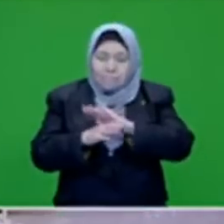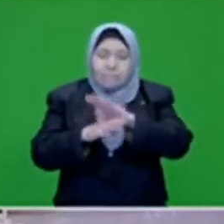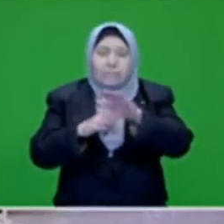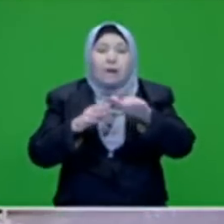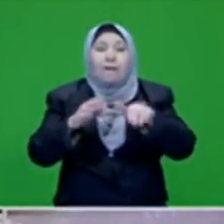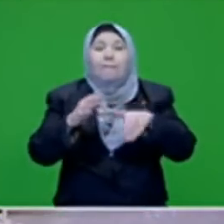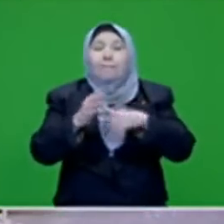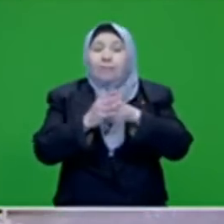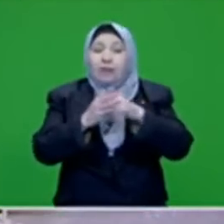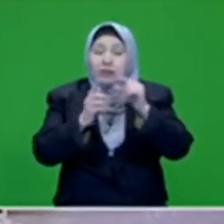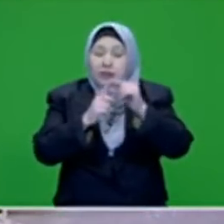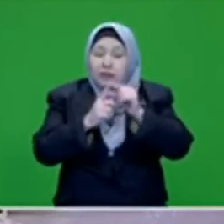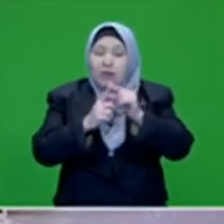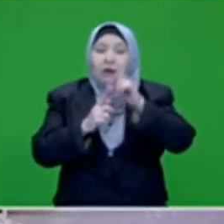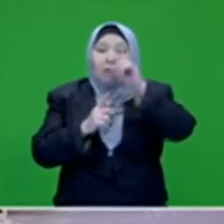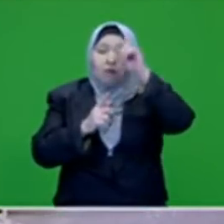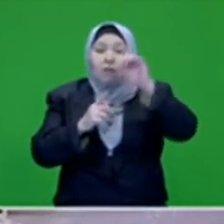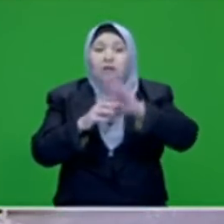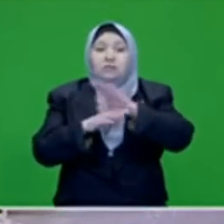Sadaqallahul